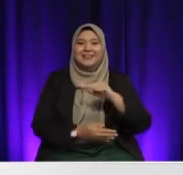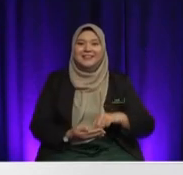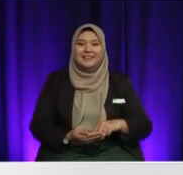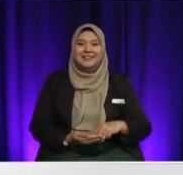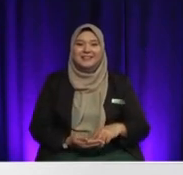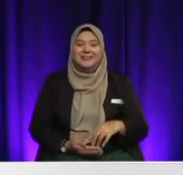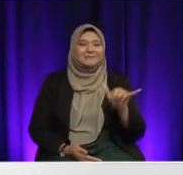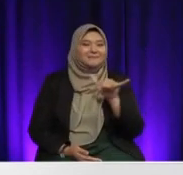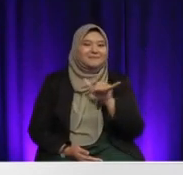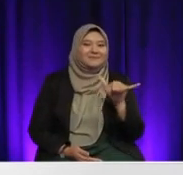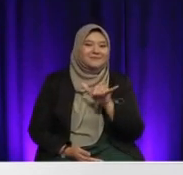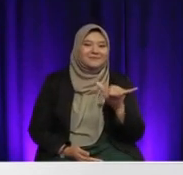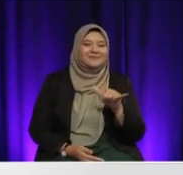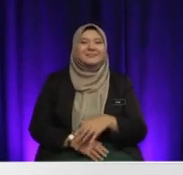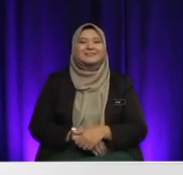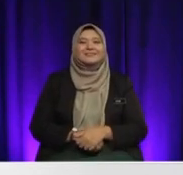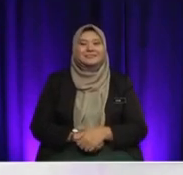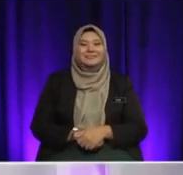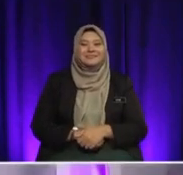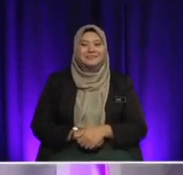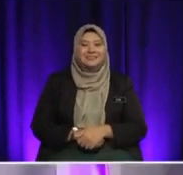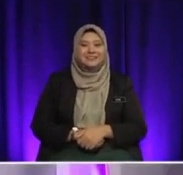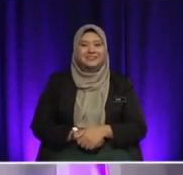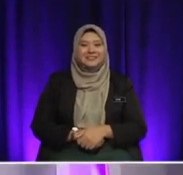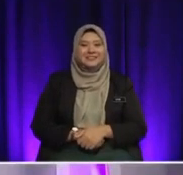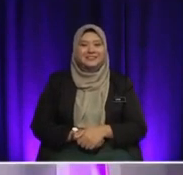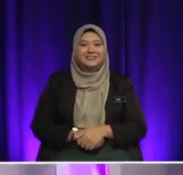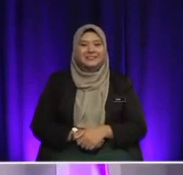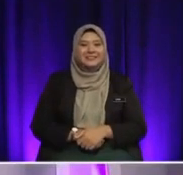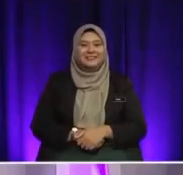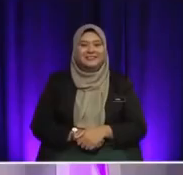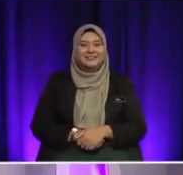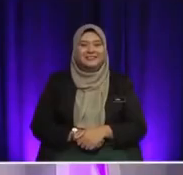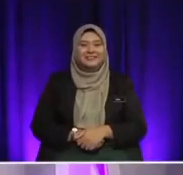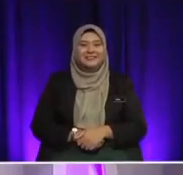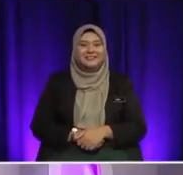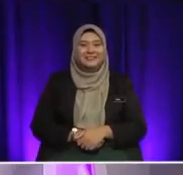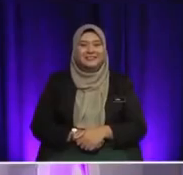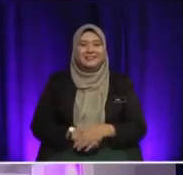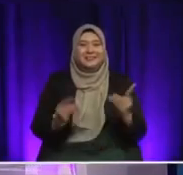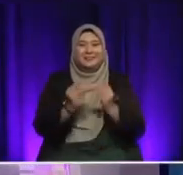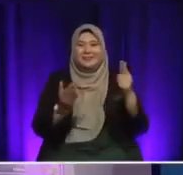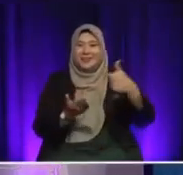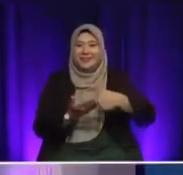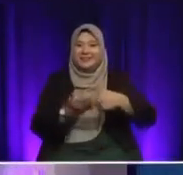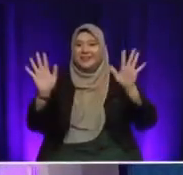Terima kasih murid-murid yang menonton Didik TV KPM di rumah. Saya Nisa K. Terima kasih. Semoga kita jumpa lagi.